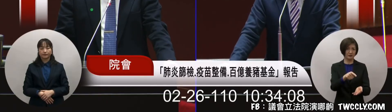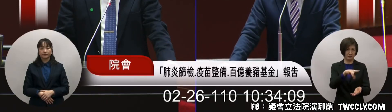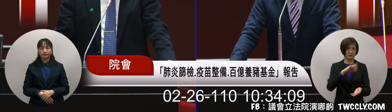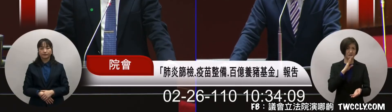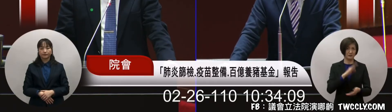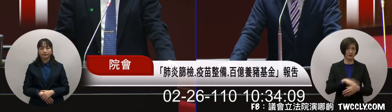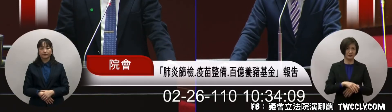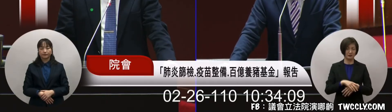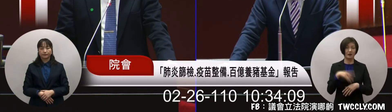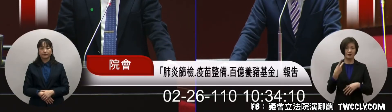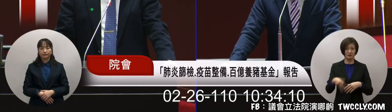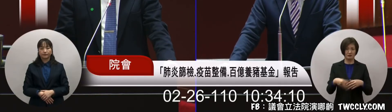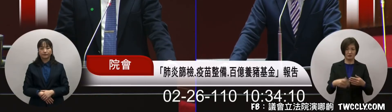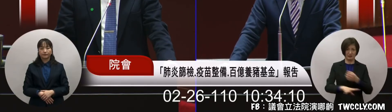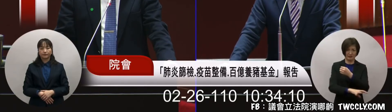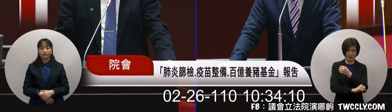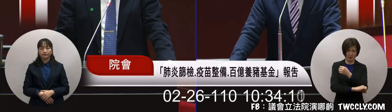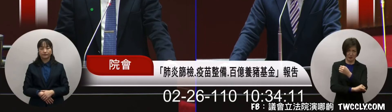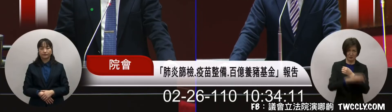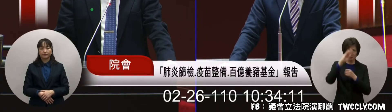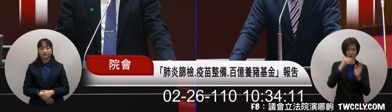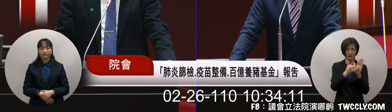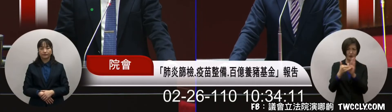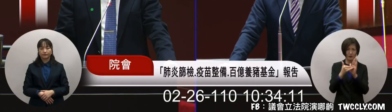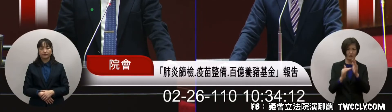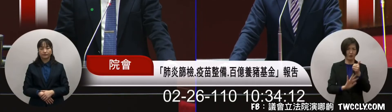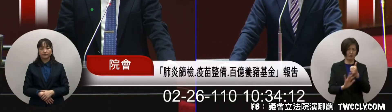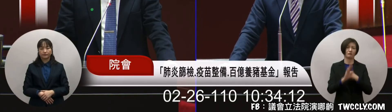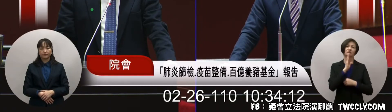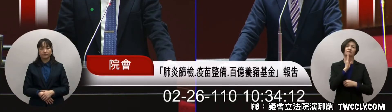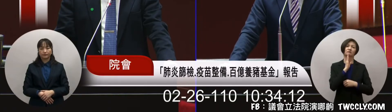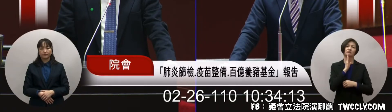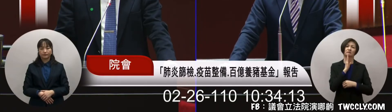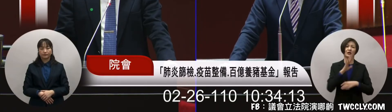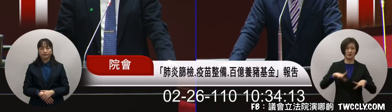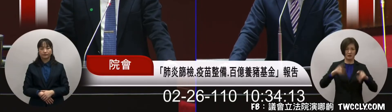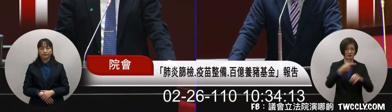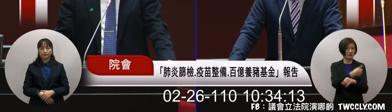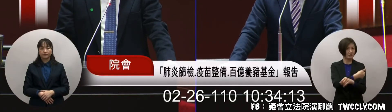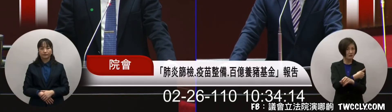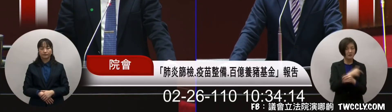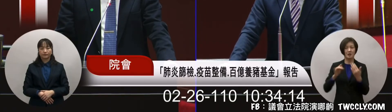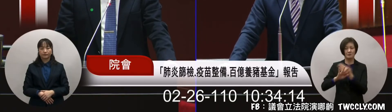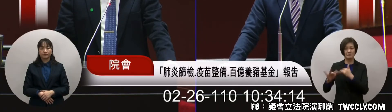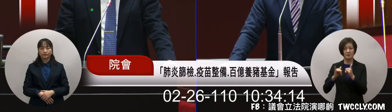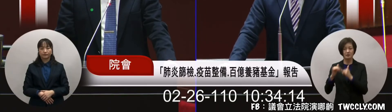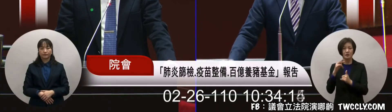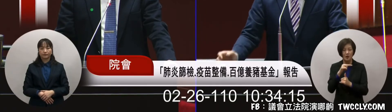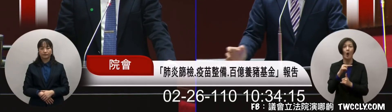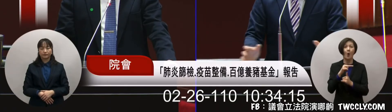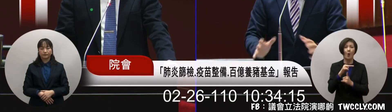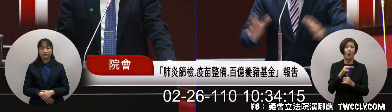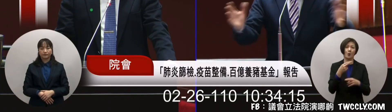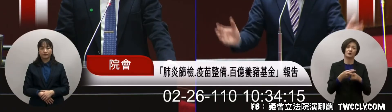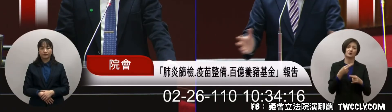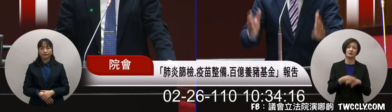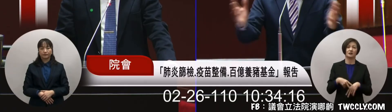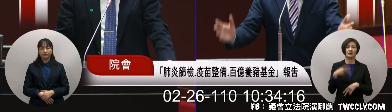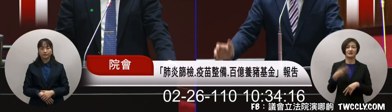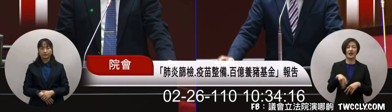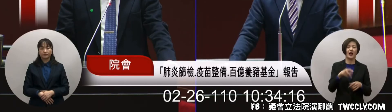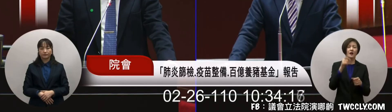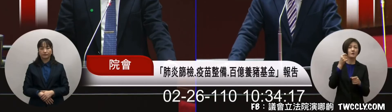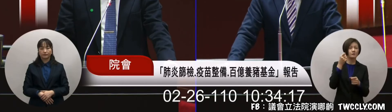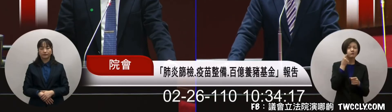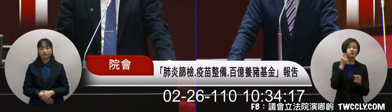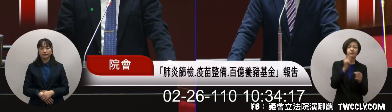是第一线的防疫人员。好，所以如果能优先施打，我们真的认为其实确实可以让很多的谣言，让很多的好像是试图把它形成